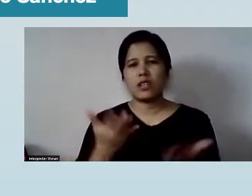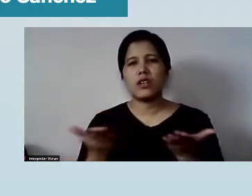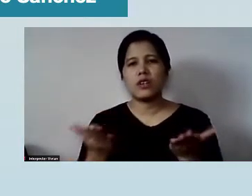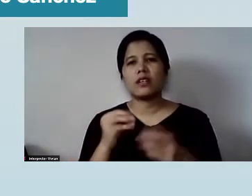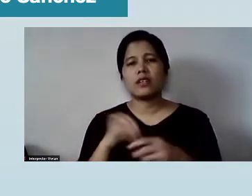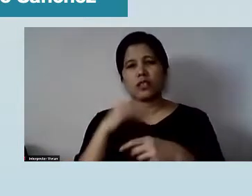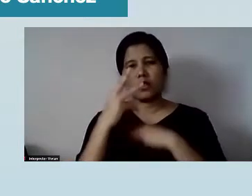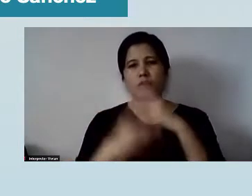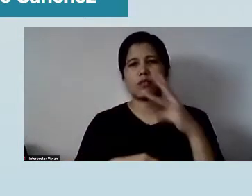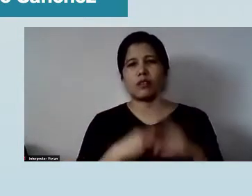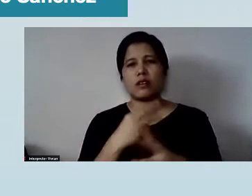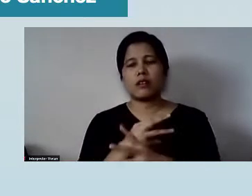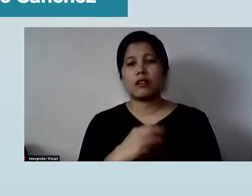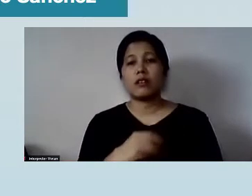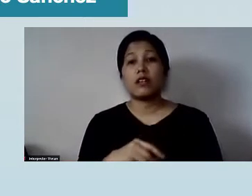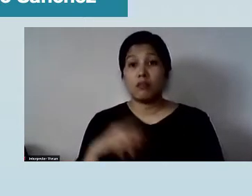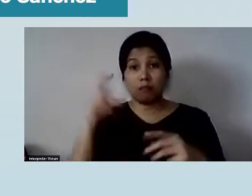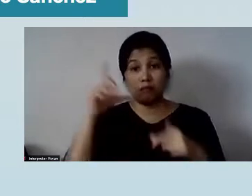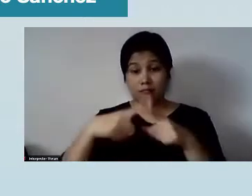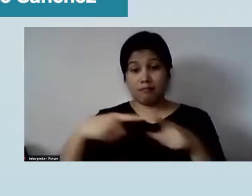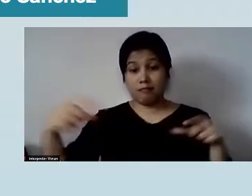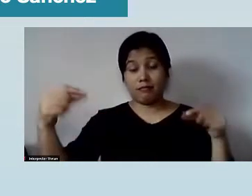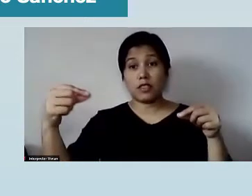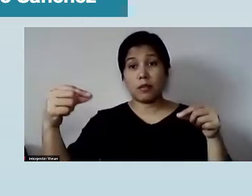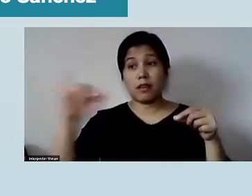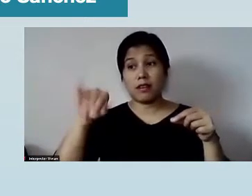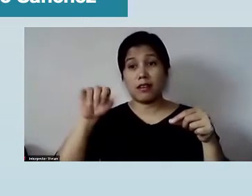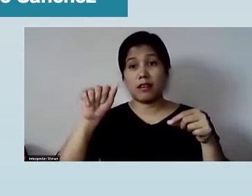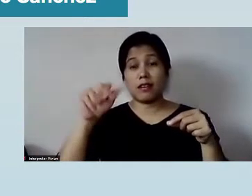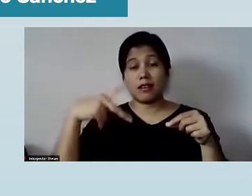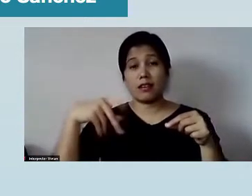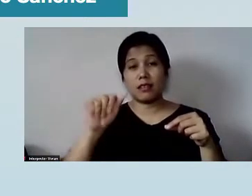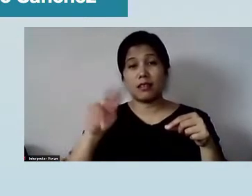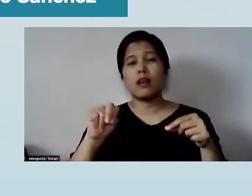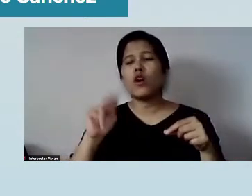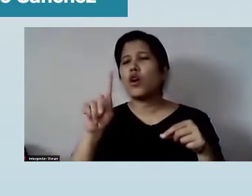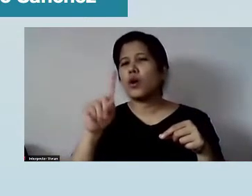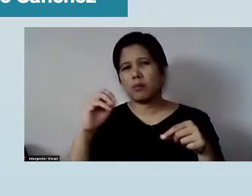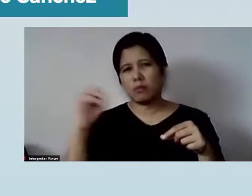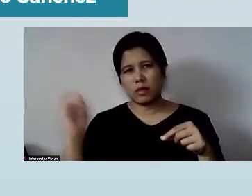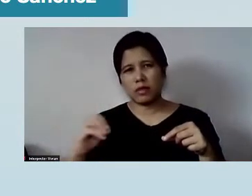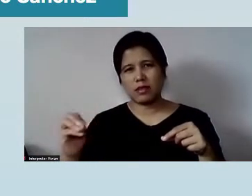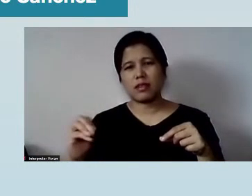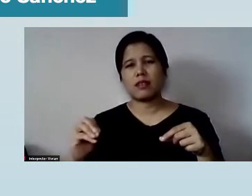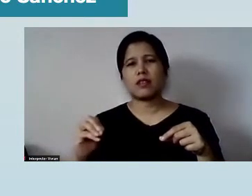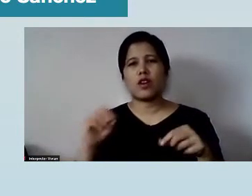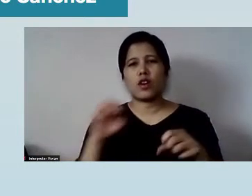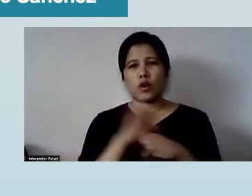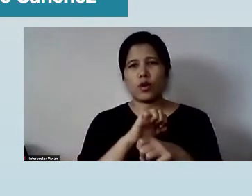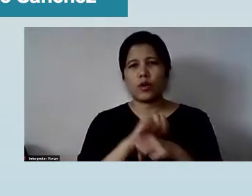po, 1.3% ang total workforce na yung kanilang